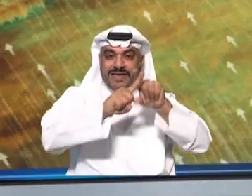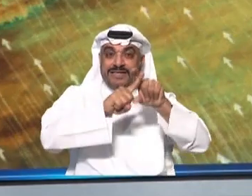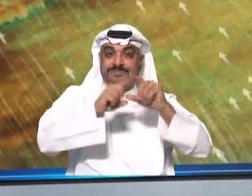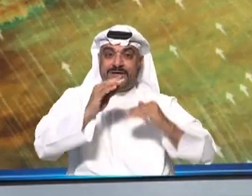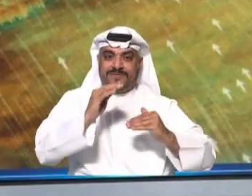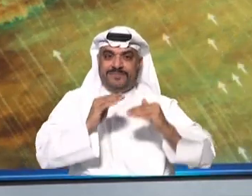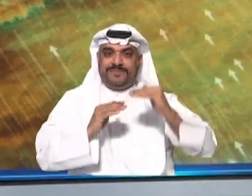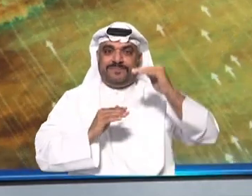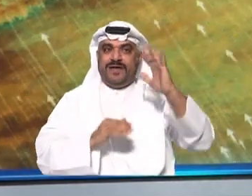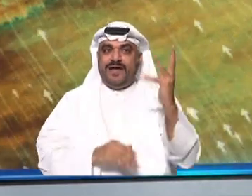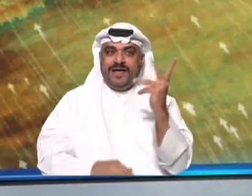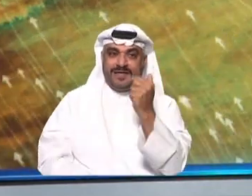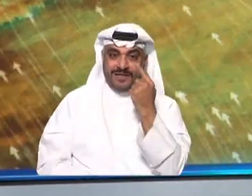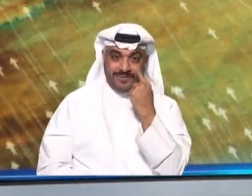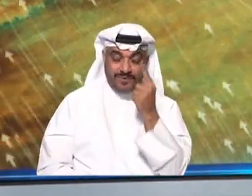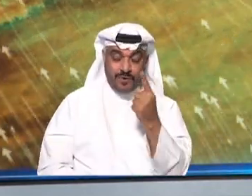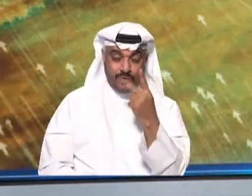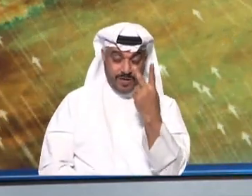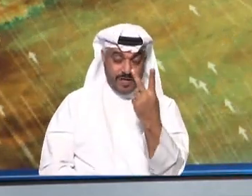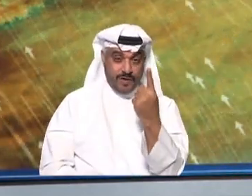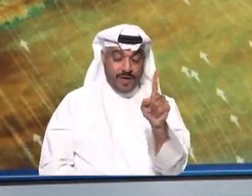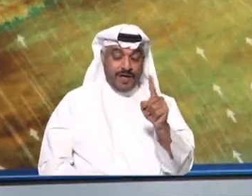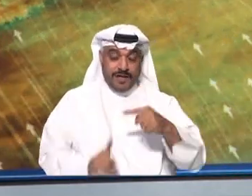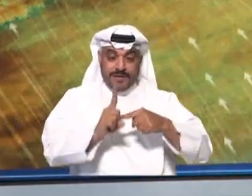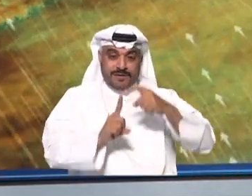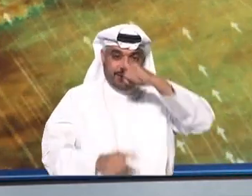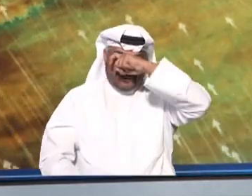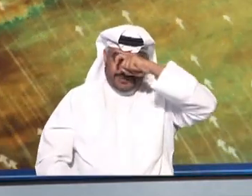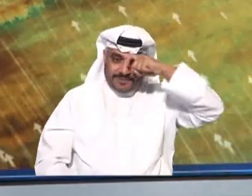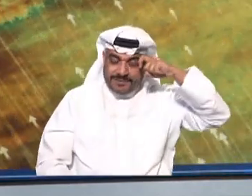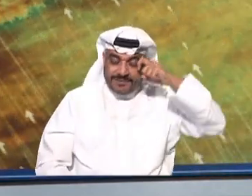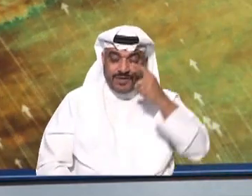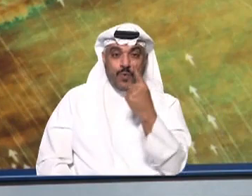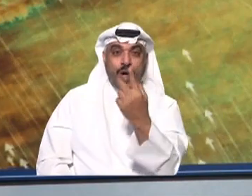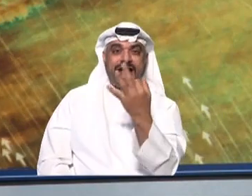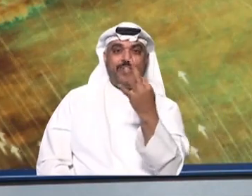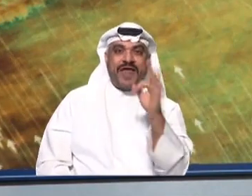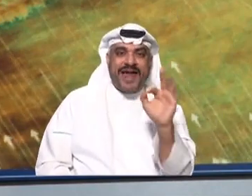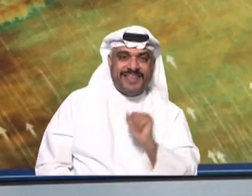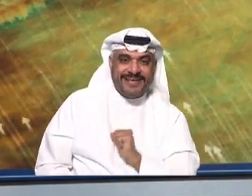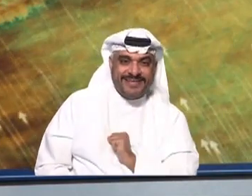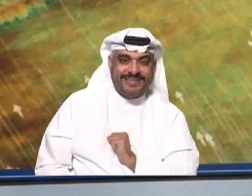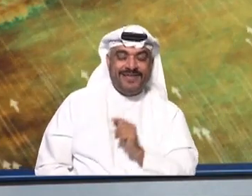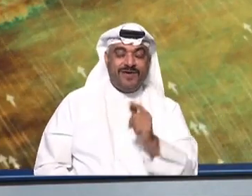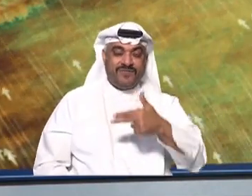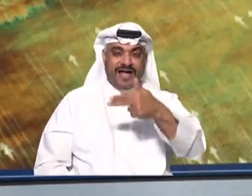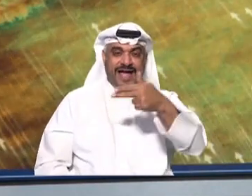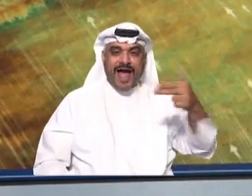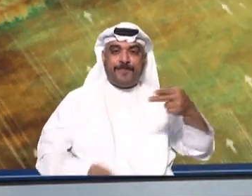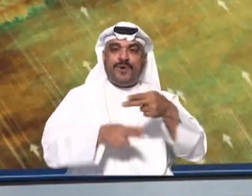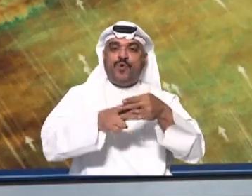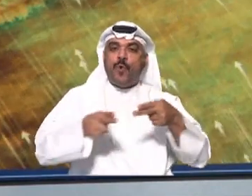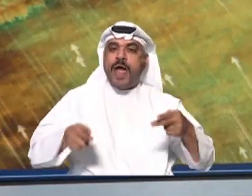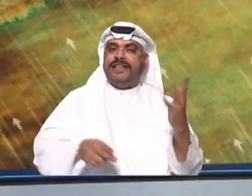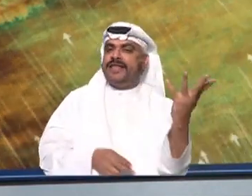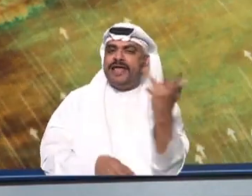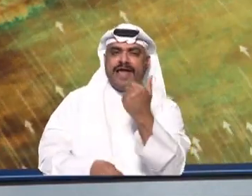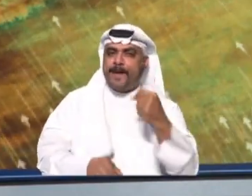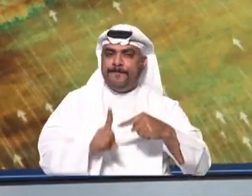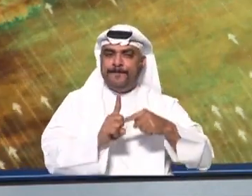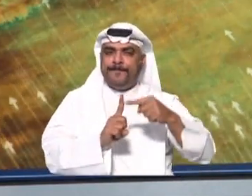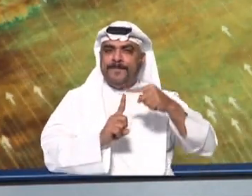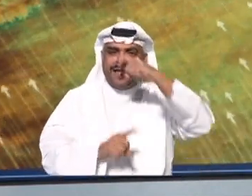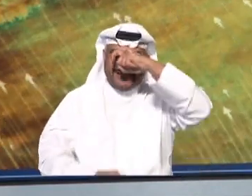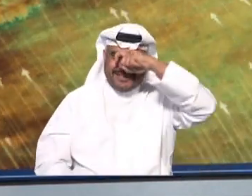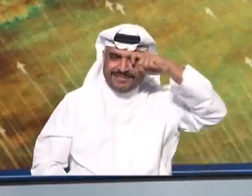بين 31 إلى 28 درجة مئوية في المناطق الشرقية والجزر. أما المناطق الغربية منطقة شقاي والسالمي